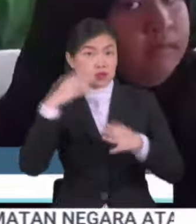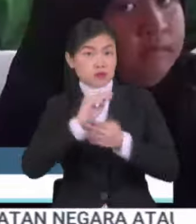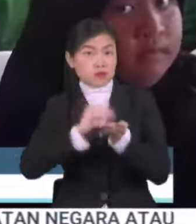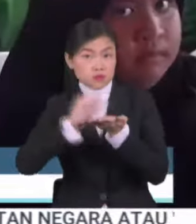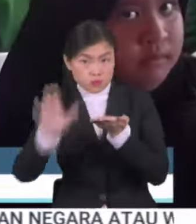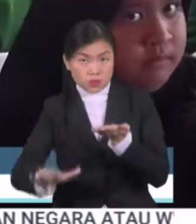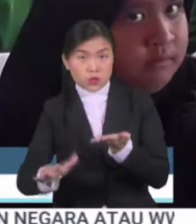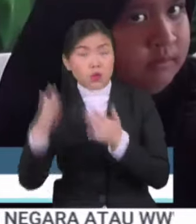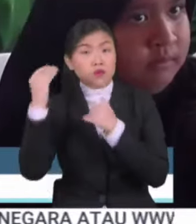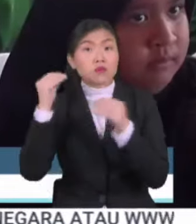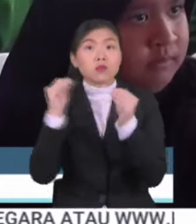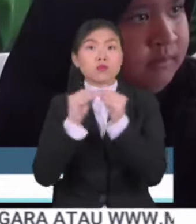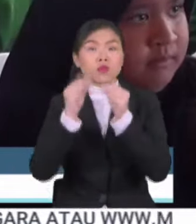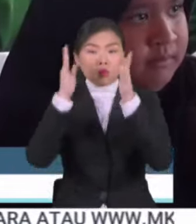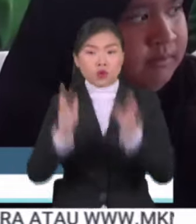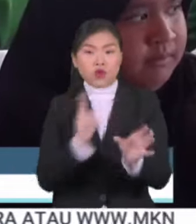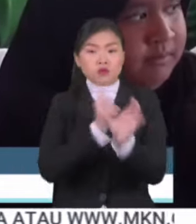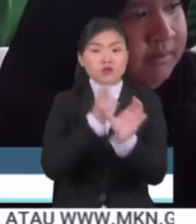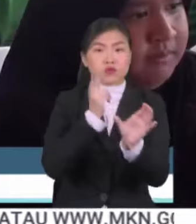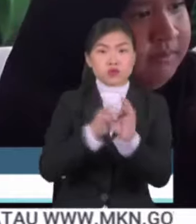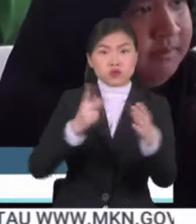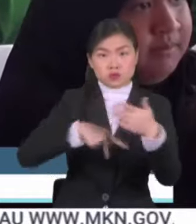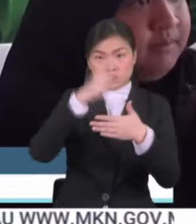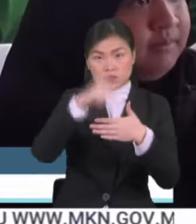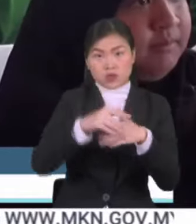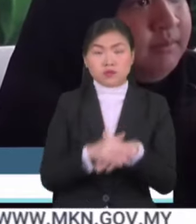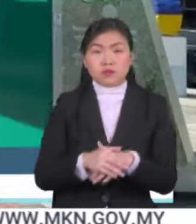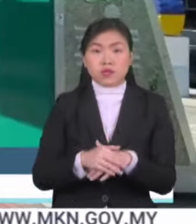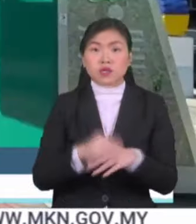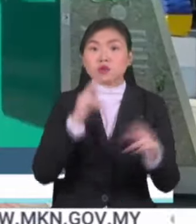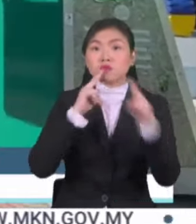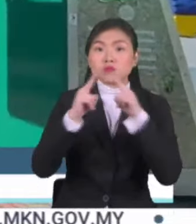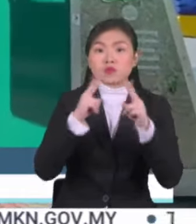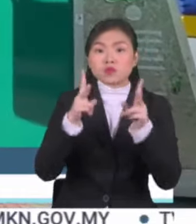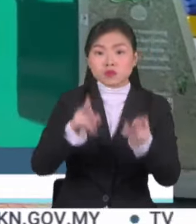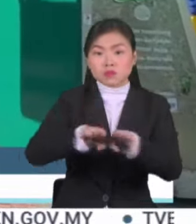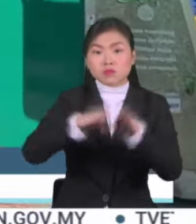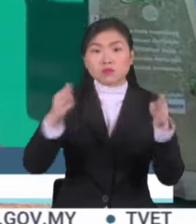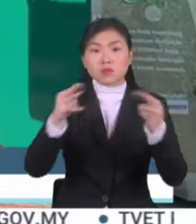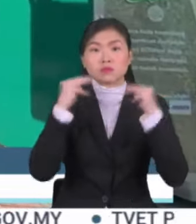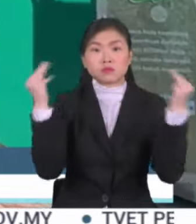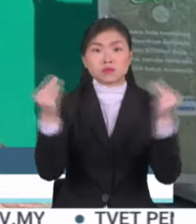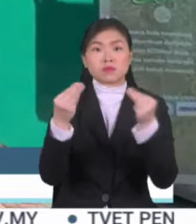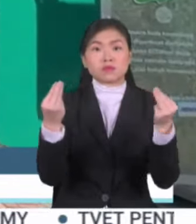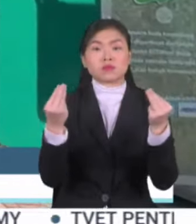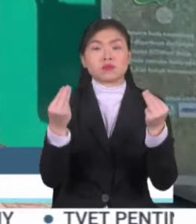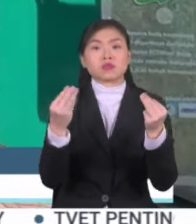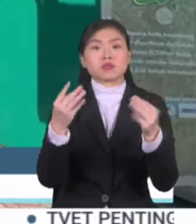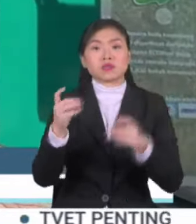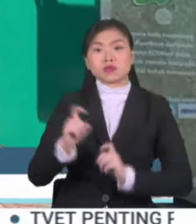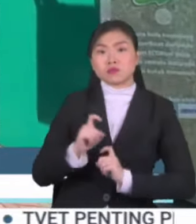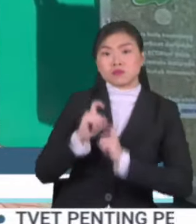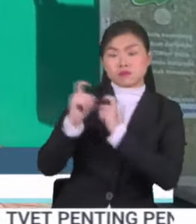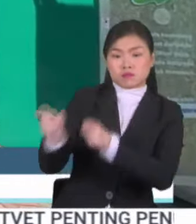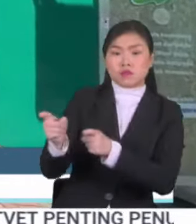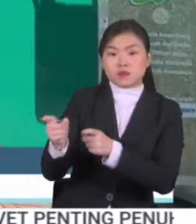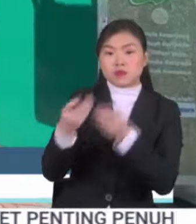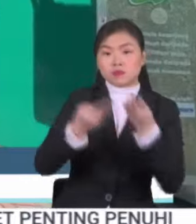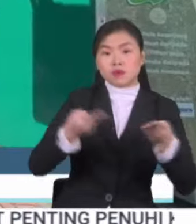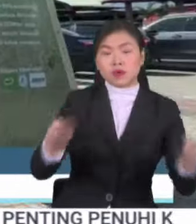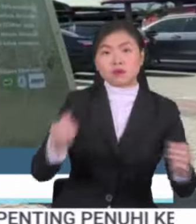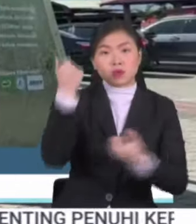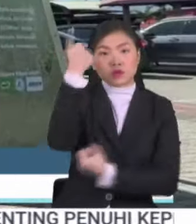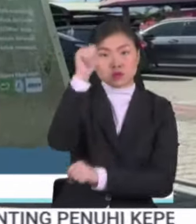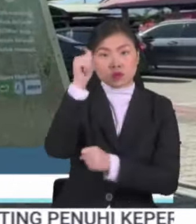lain menyertai program tersebut. Beliau berkata demikian ketika berucap menyempurnakan majlis perasmian dan penyerahan peralatan sukan